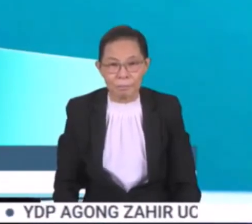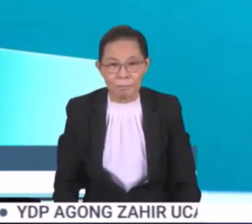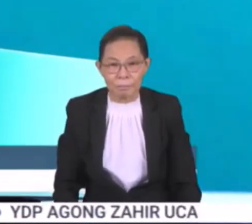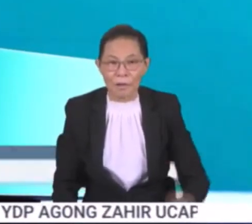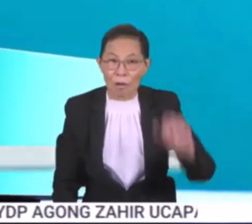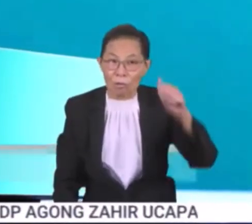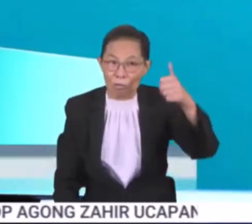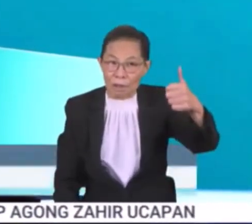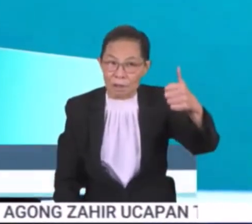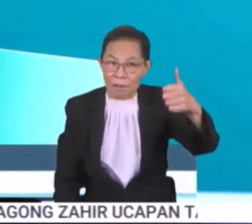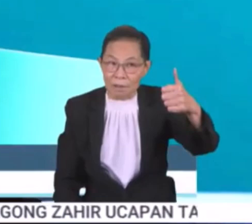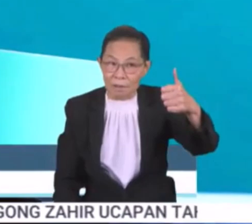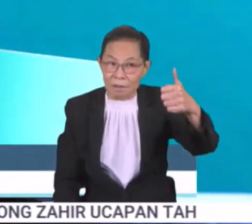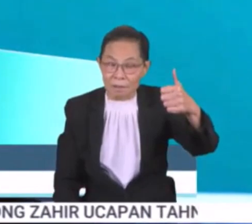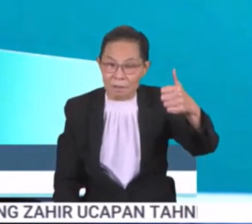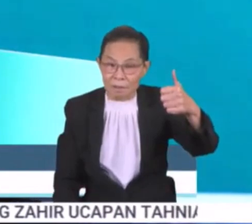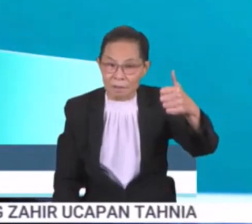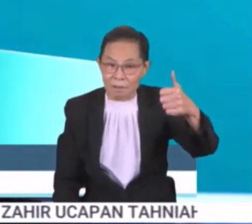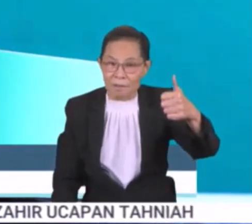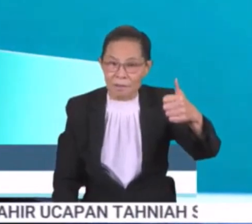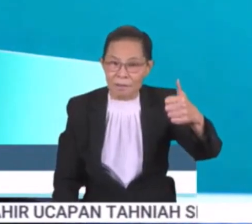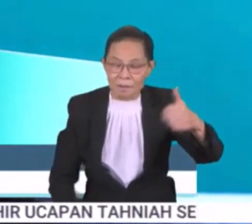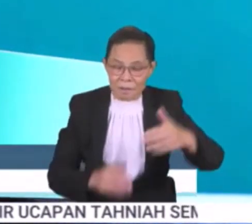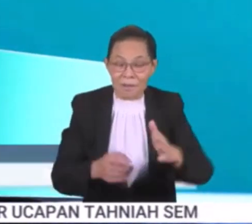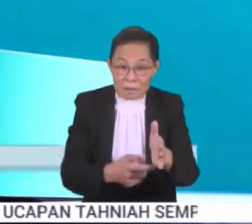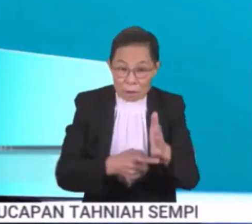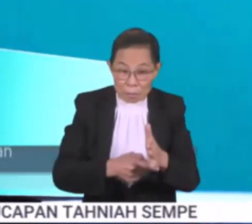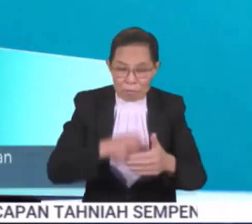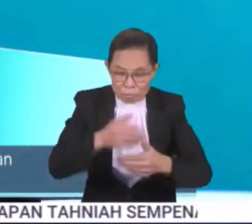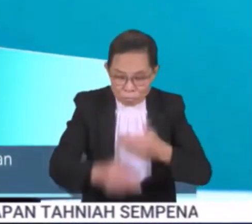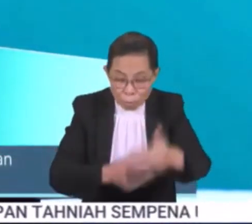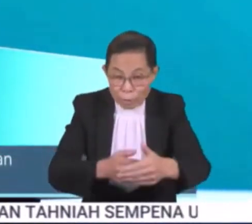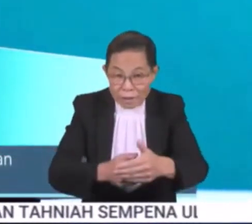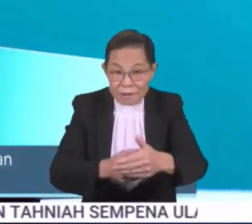Firstly, implementing forward-thinking policies.